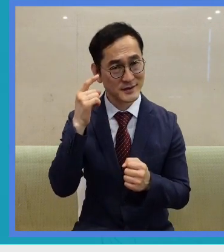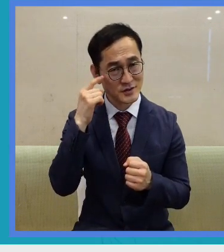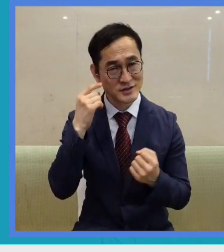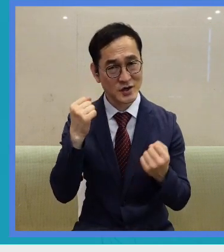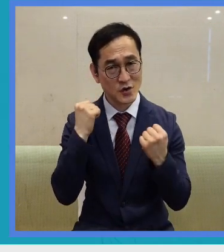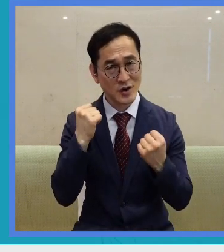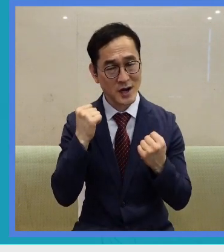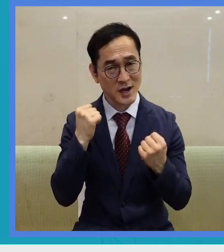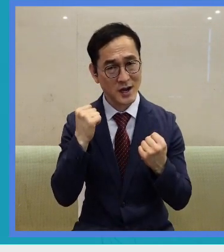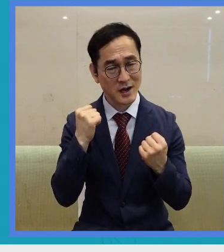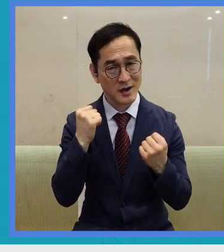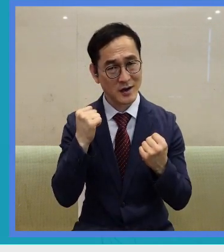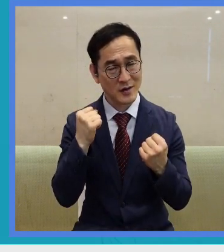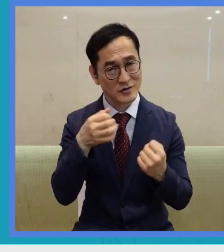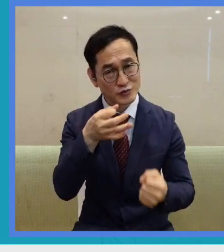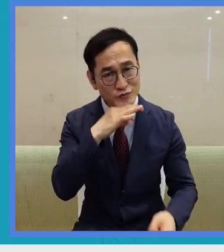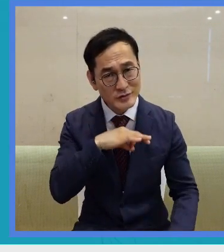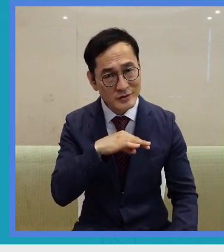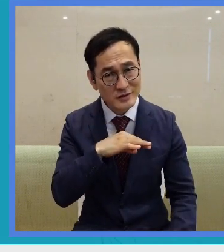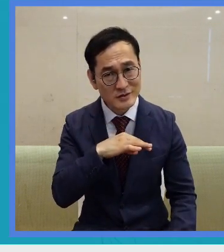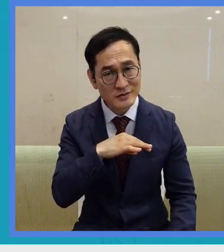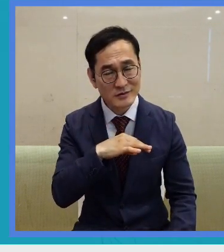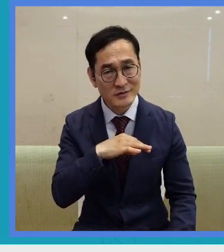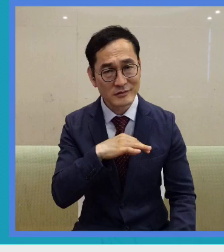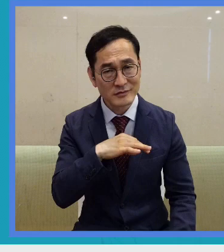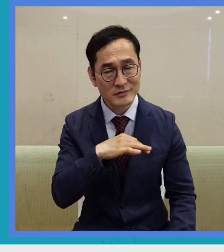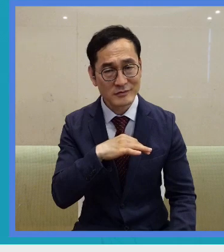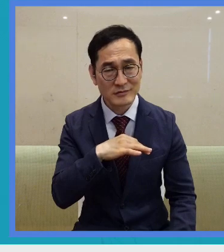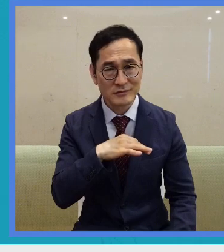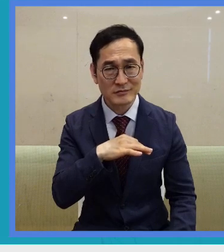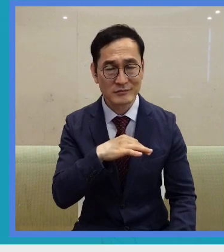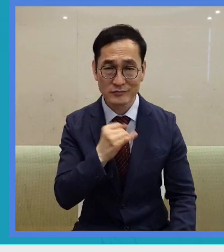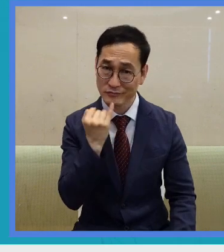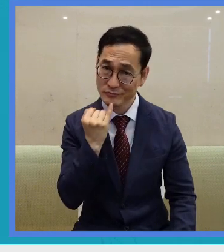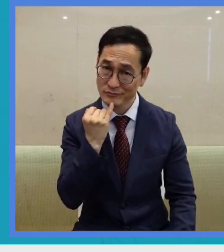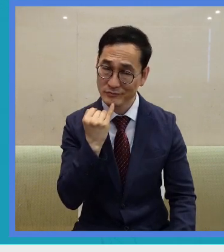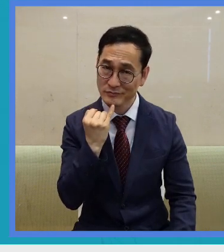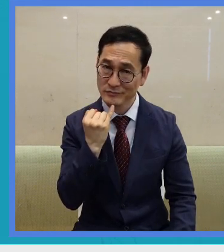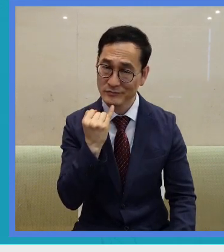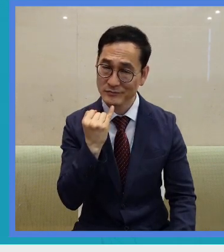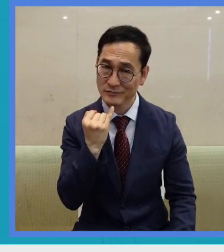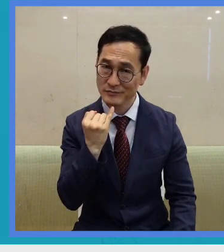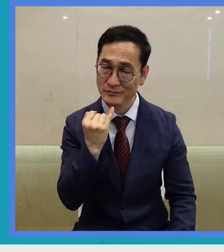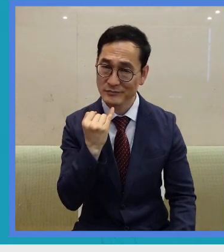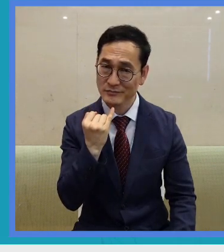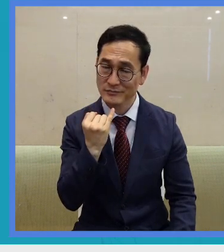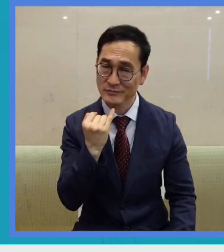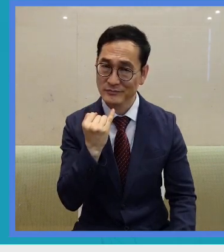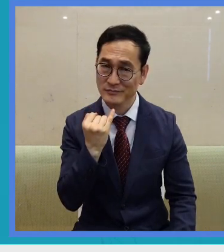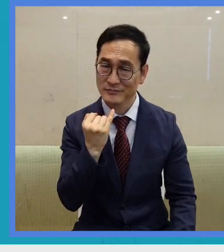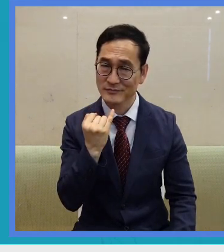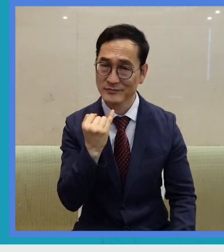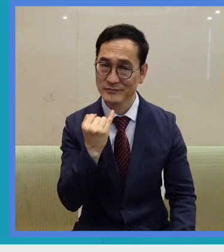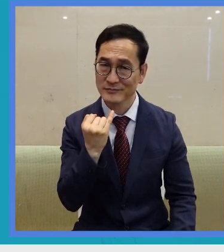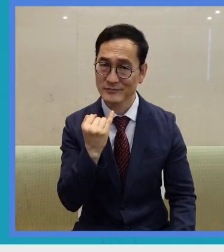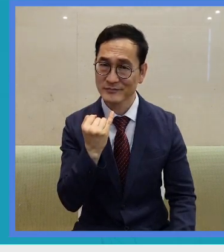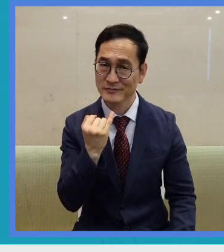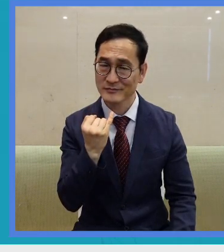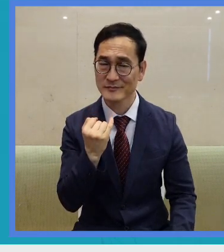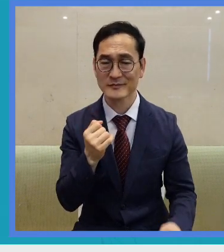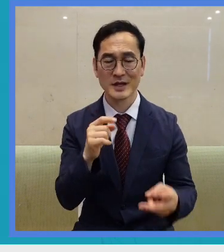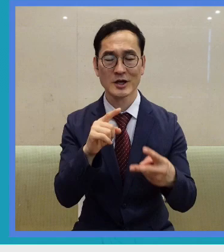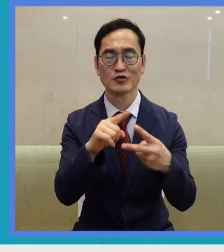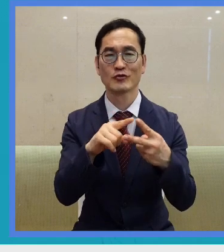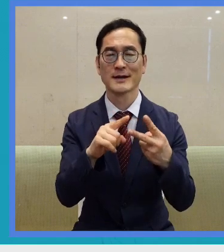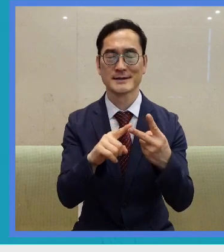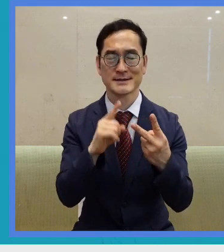이렇게 말씀을 혹시 이제 질문하실지도 몰라서 미리 말씀을 드리고 싶습니다. 이런 게 저희가 2가지를 한번 생각해 봐야 될 것